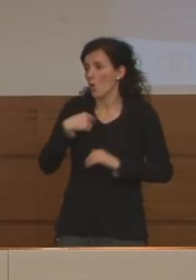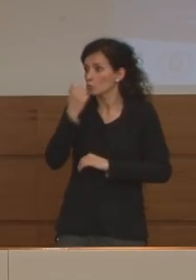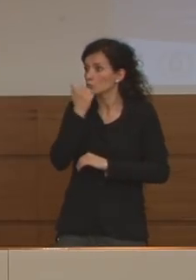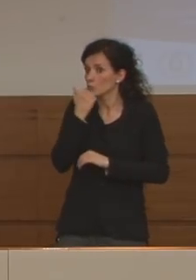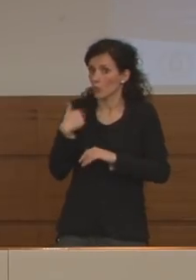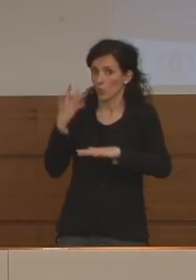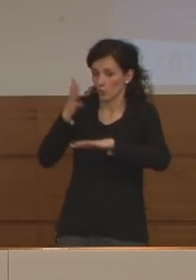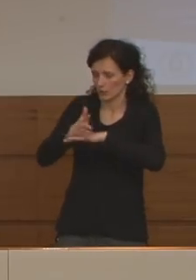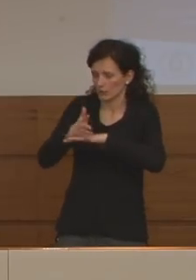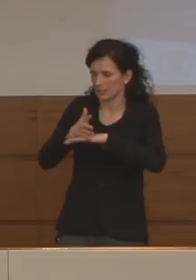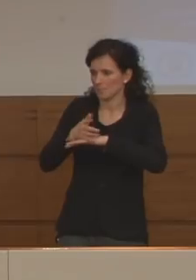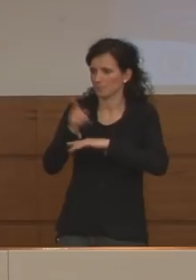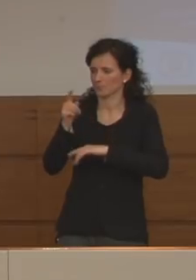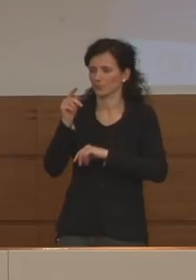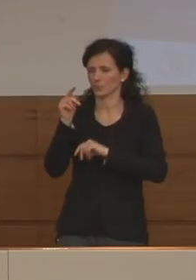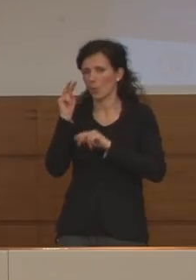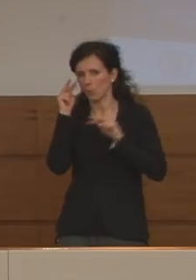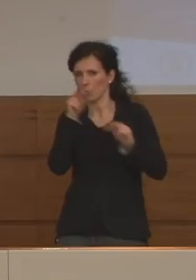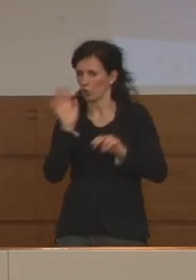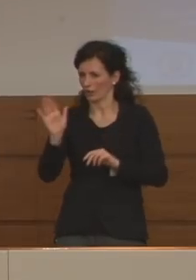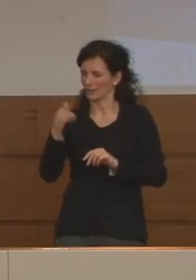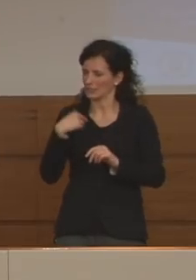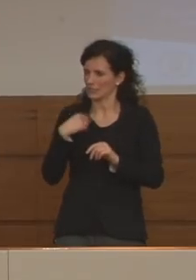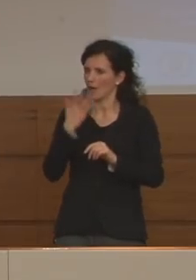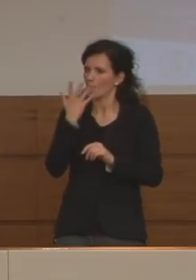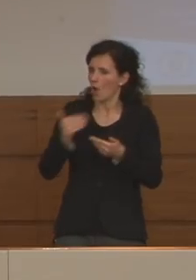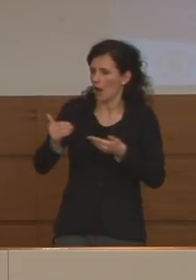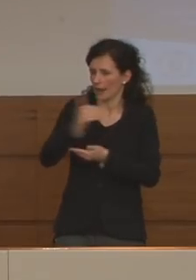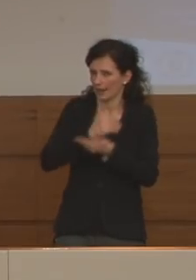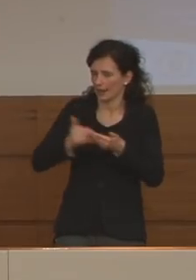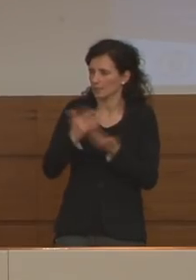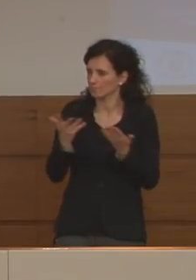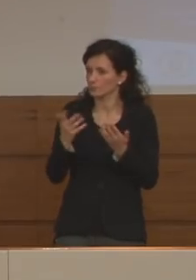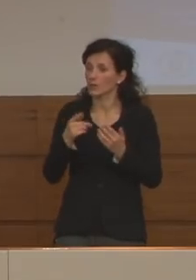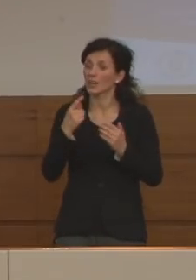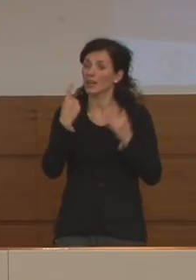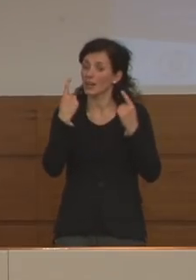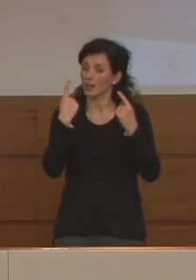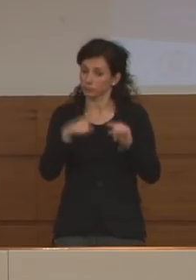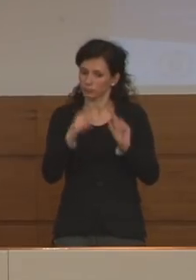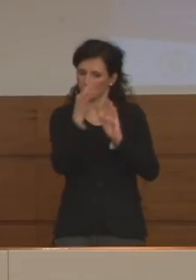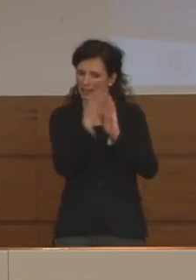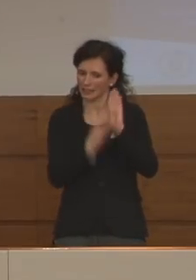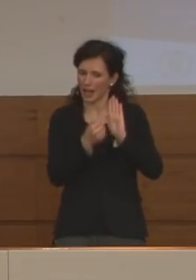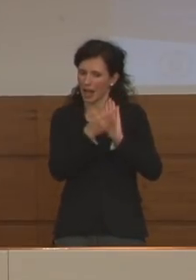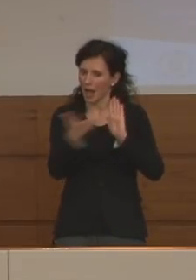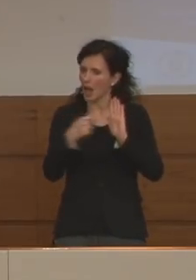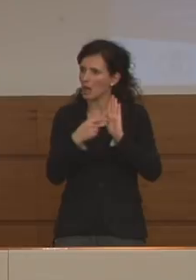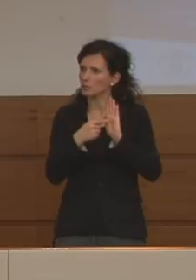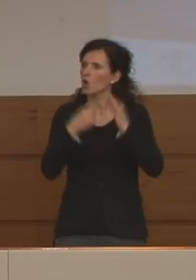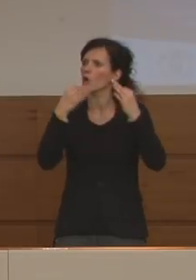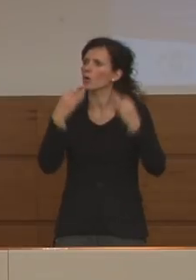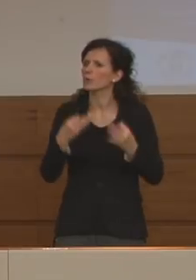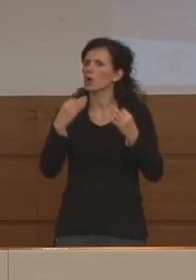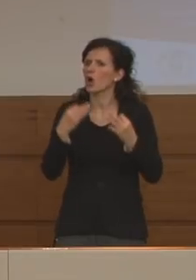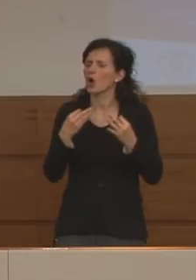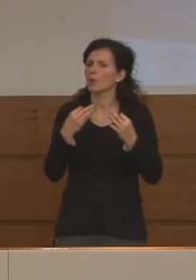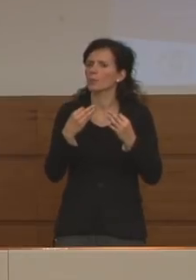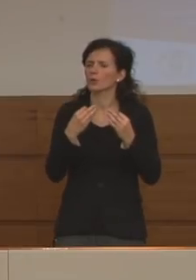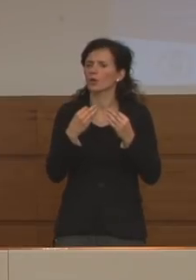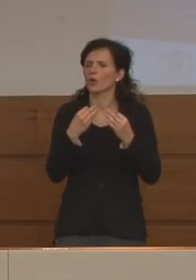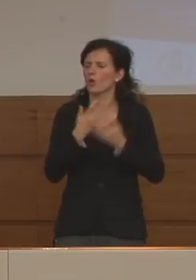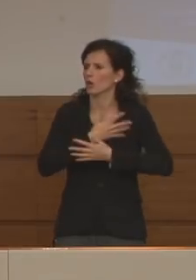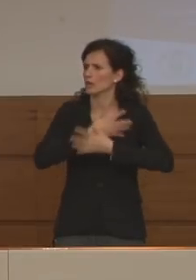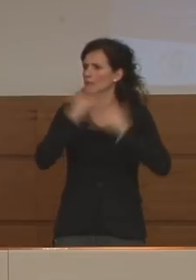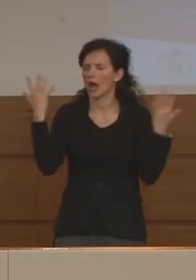ecco questa sua osservazione perché il dato era stato evidenziato e darà una sorta di richiesta vera e